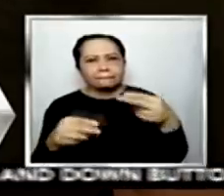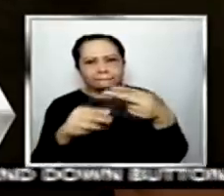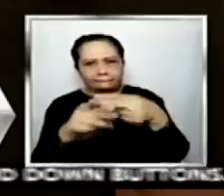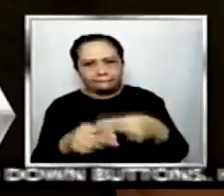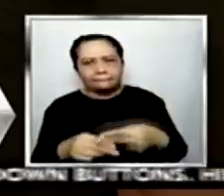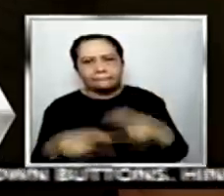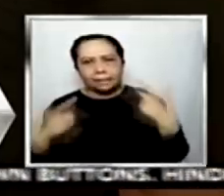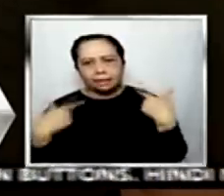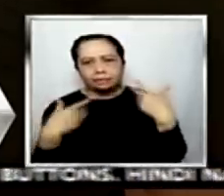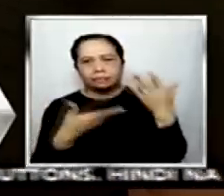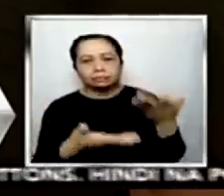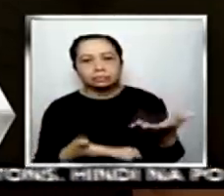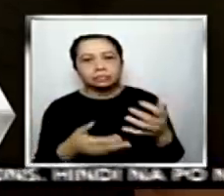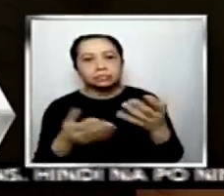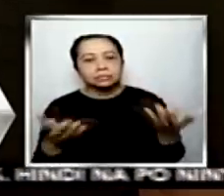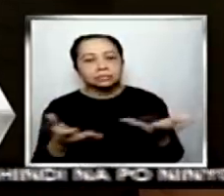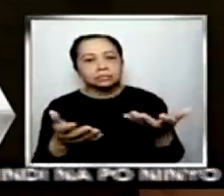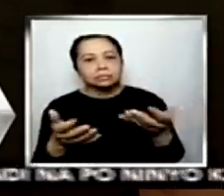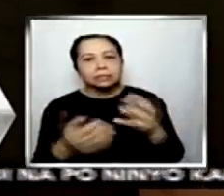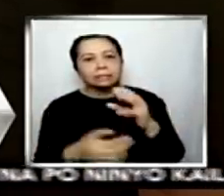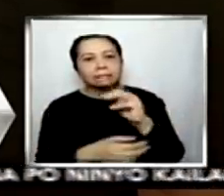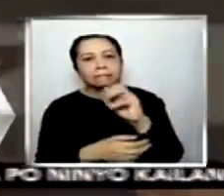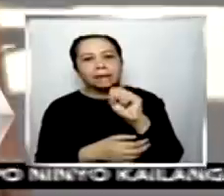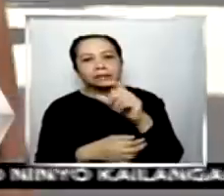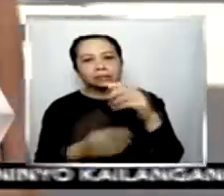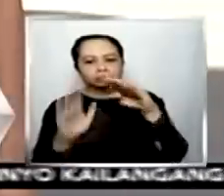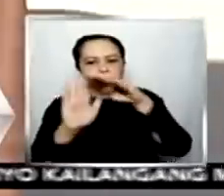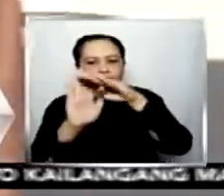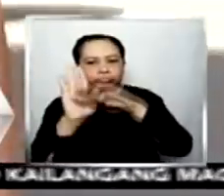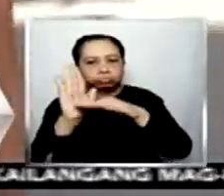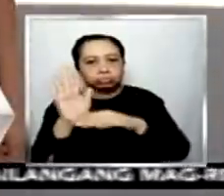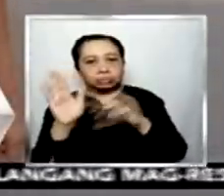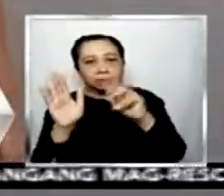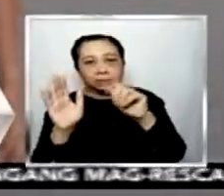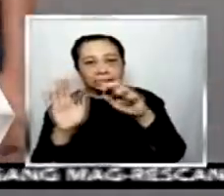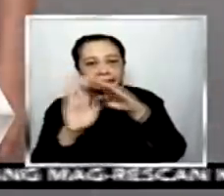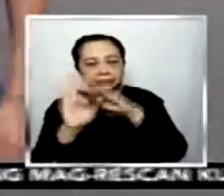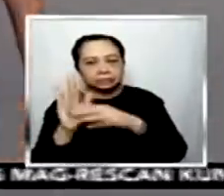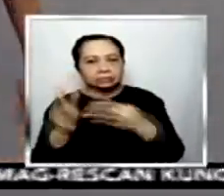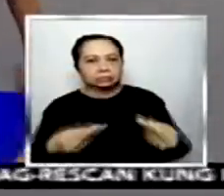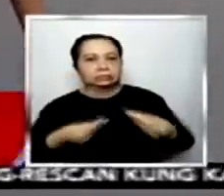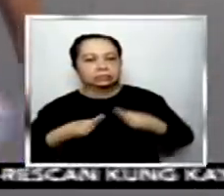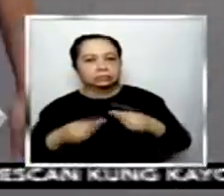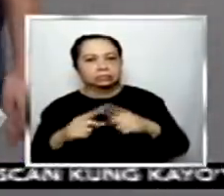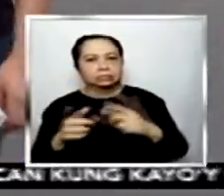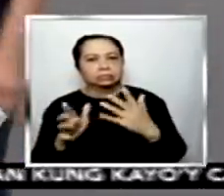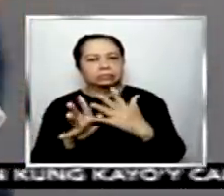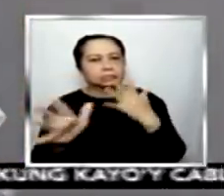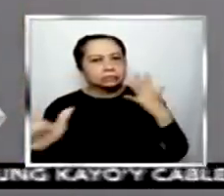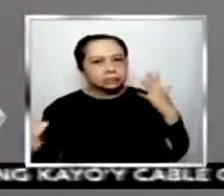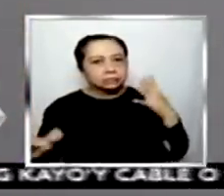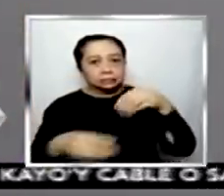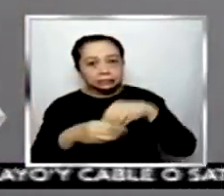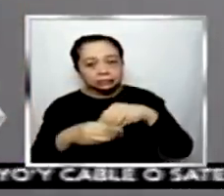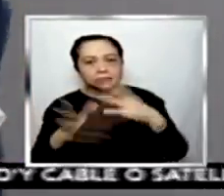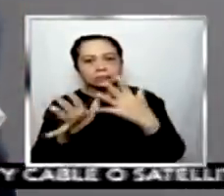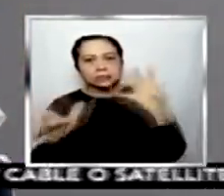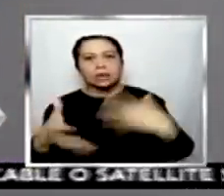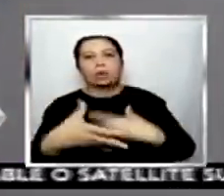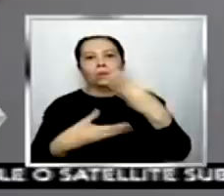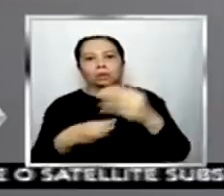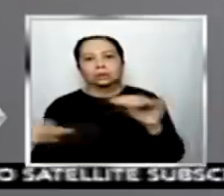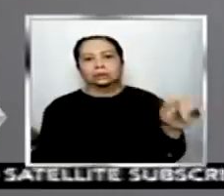saan meron master list doon na isinasubmit sa amin. Kung mahaba ang pila sa loob, mahaba rin ang pila dito sa labas ng mga tatanggap